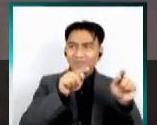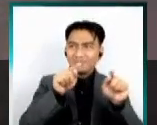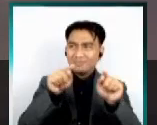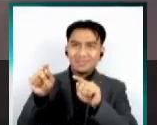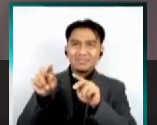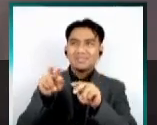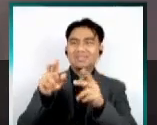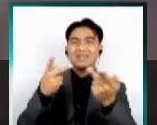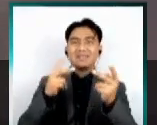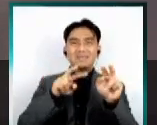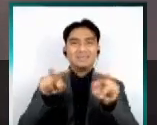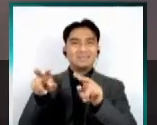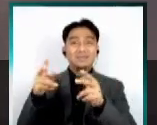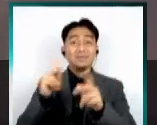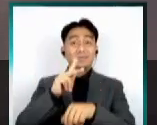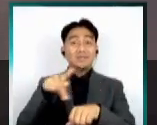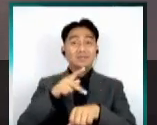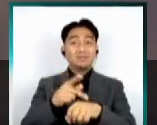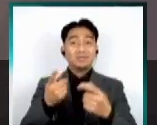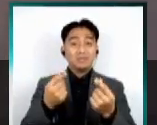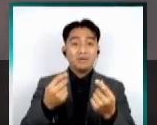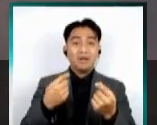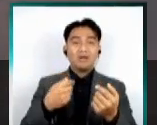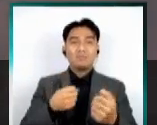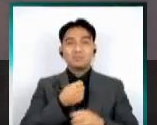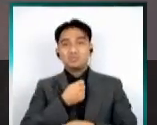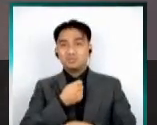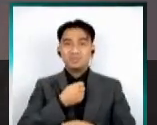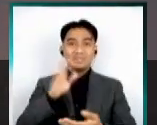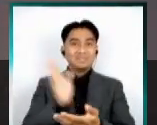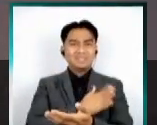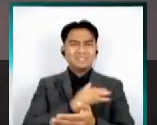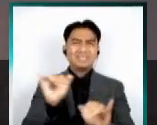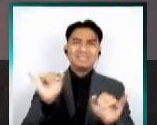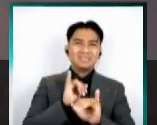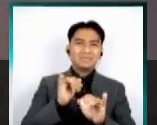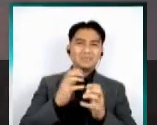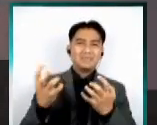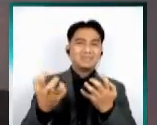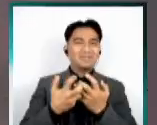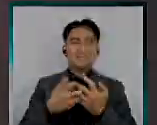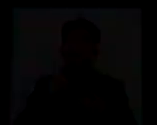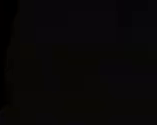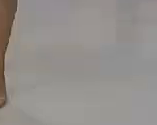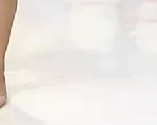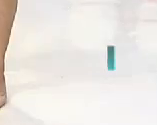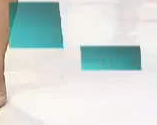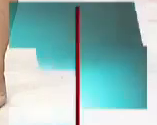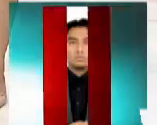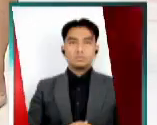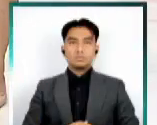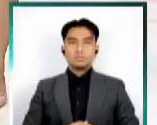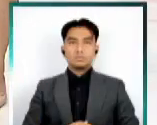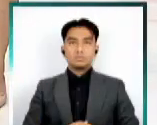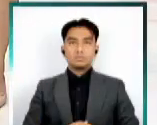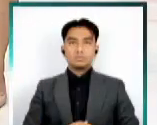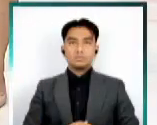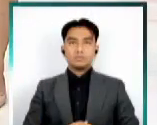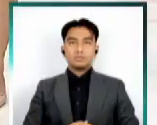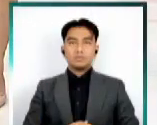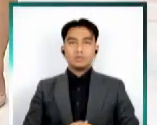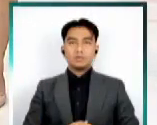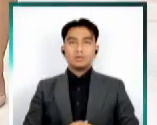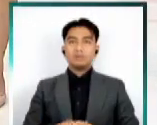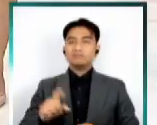doing covers, doing videos, and you know, listening to it. It's doing really well in the Philippines, so I'm very happy about it. Pinalaga ng isang lola ang